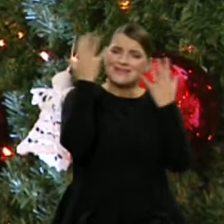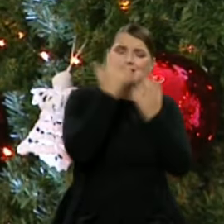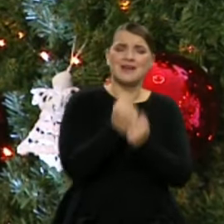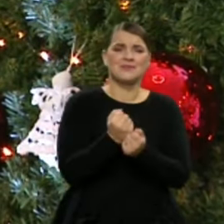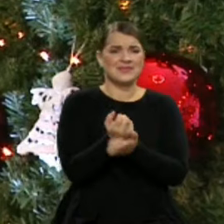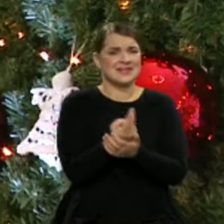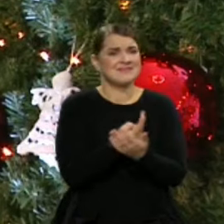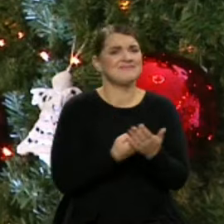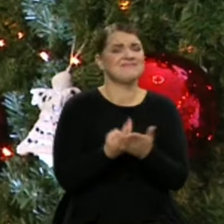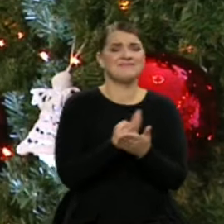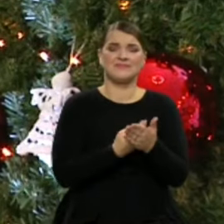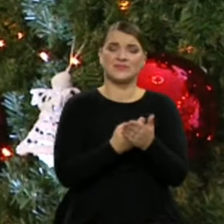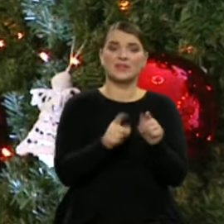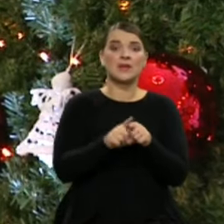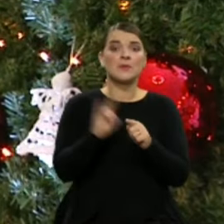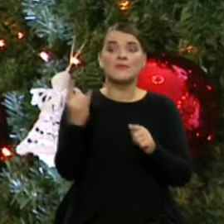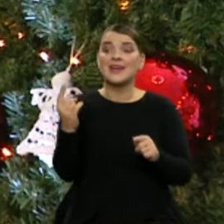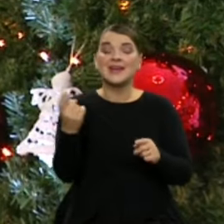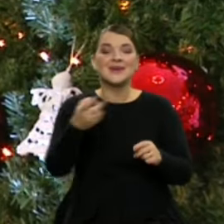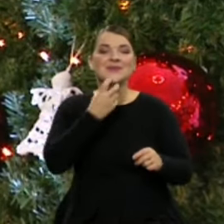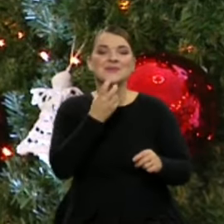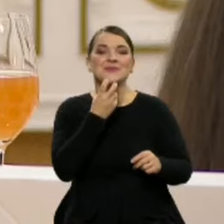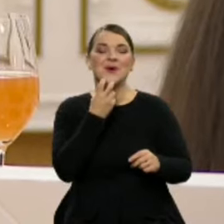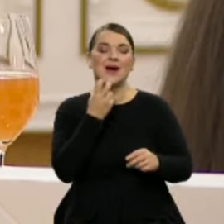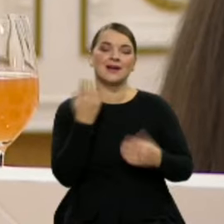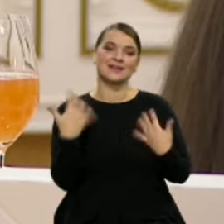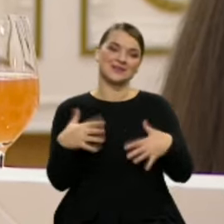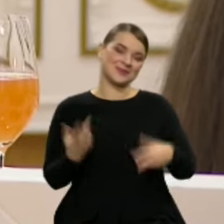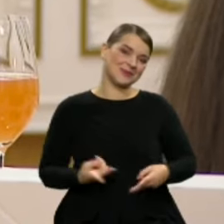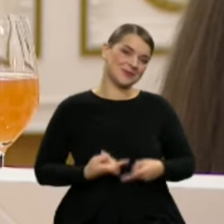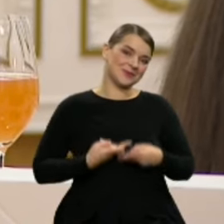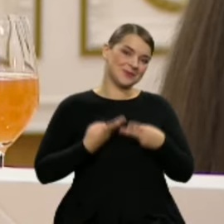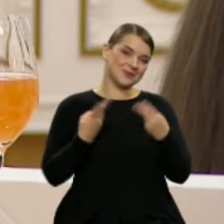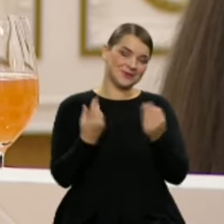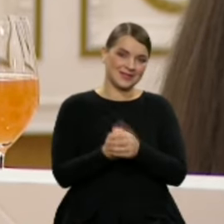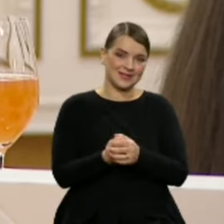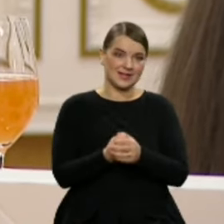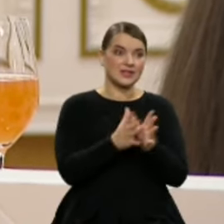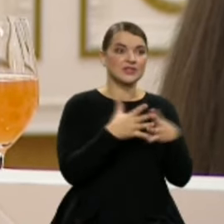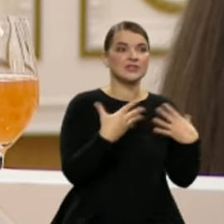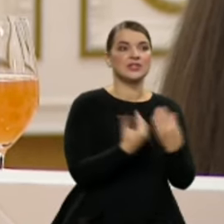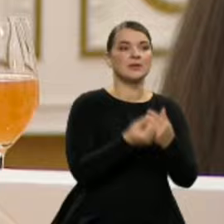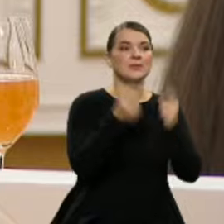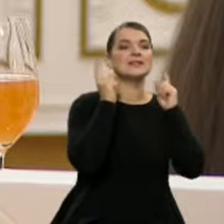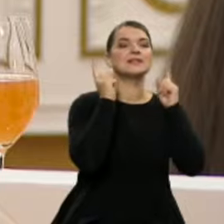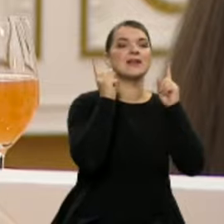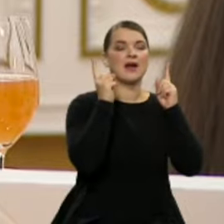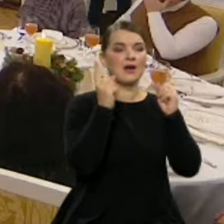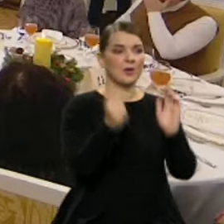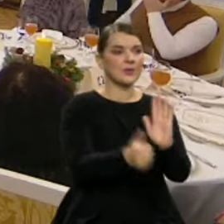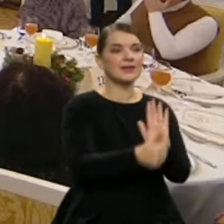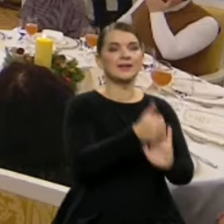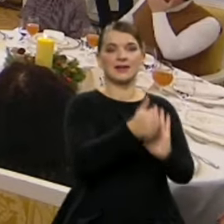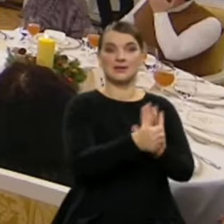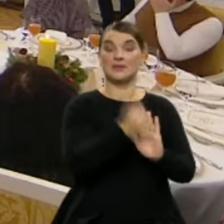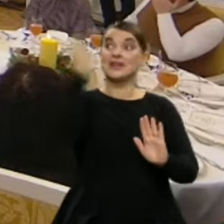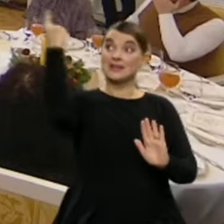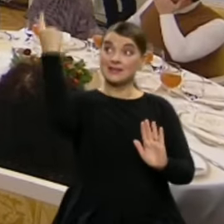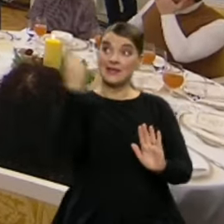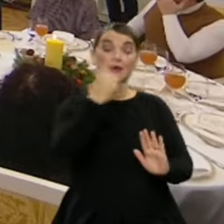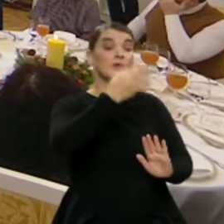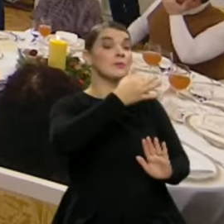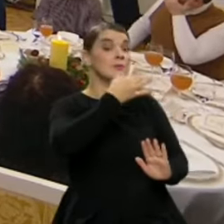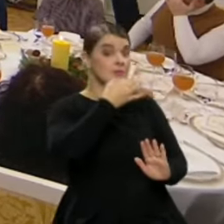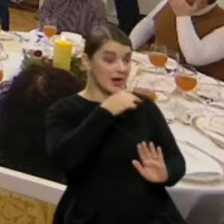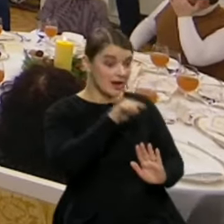išsklaidančio, krikštojančio vaiko juokas. Saugokime ir gerbkime šeimą. Šeima, kuri patinka Dievui,